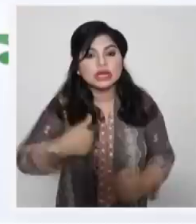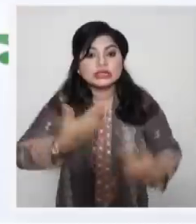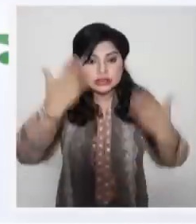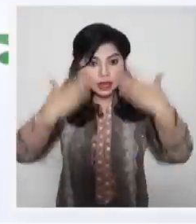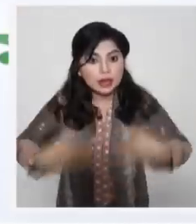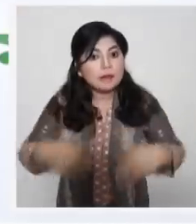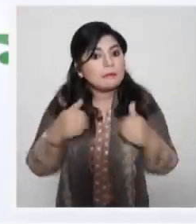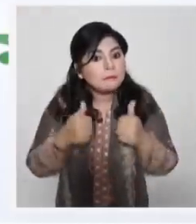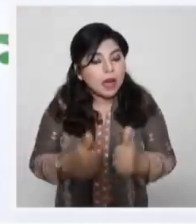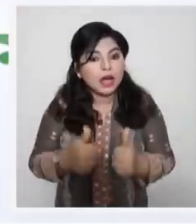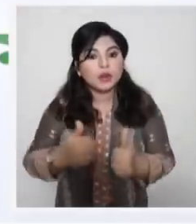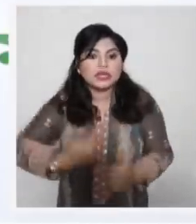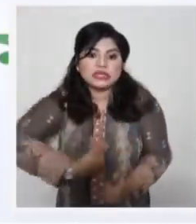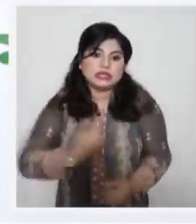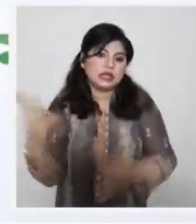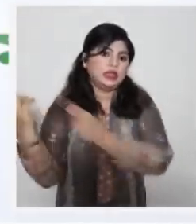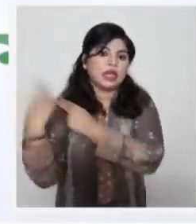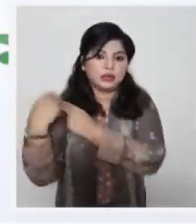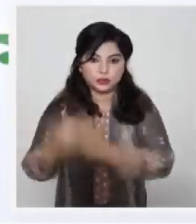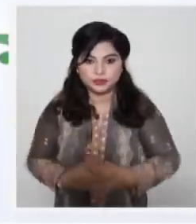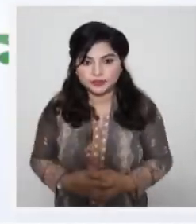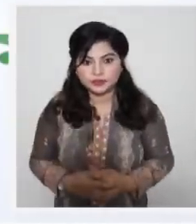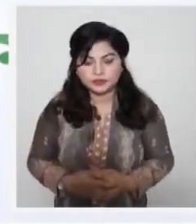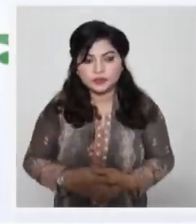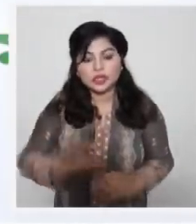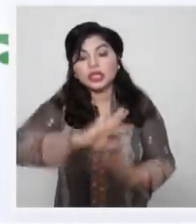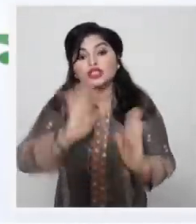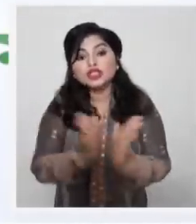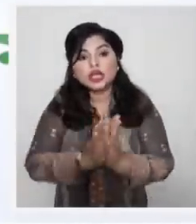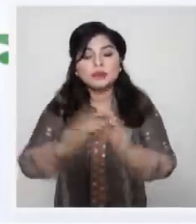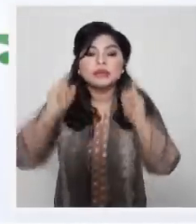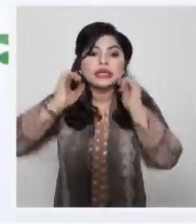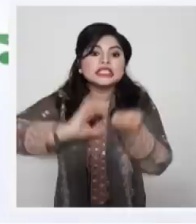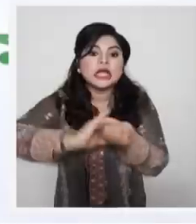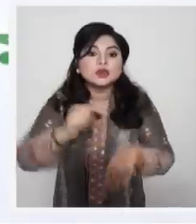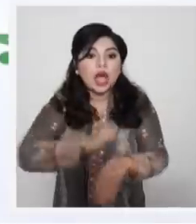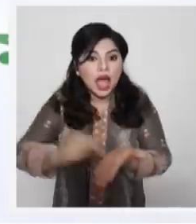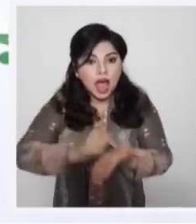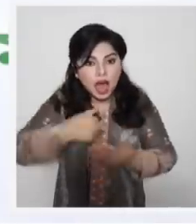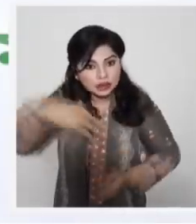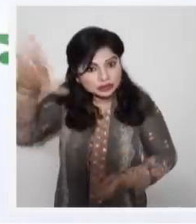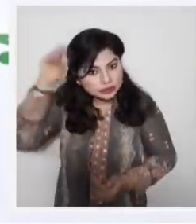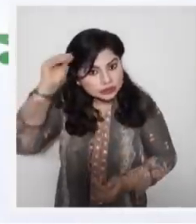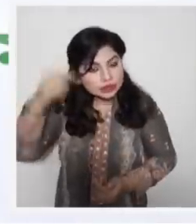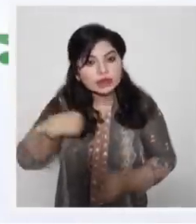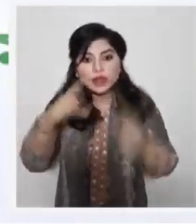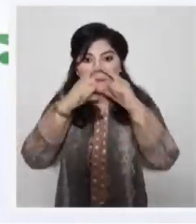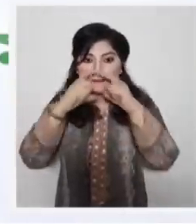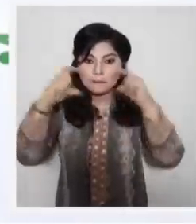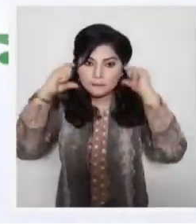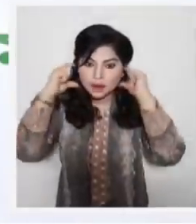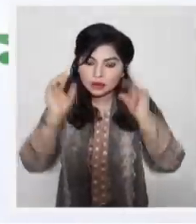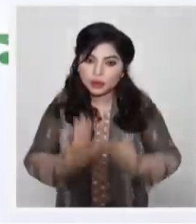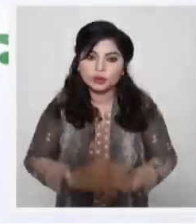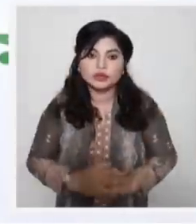শেষ করব, তবে যাবার আগে আবারও বলবো, নিজের সুরক্ষা নিজের কাছে, নিজেকে